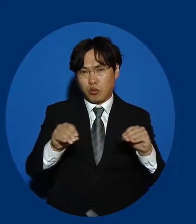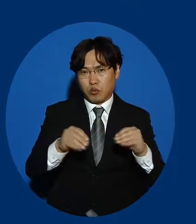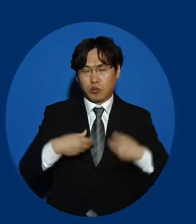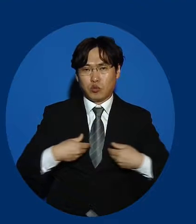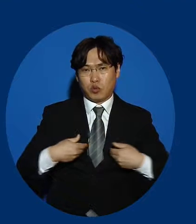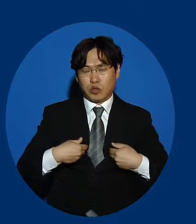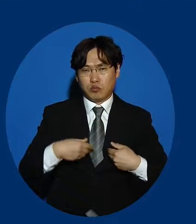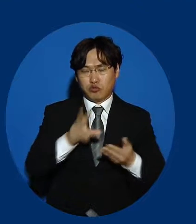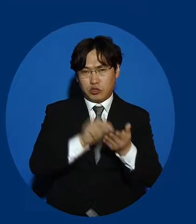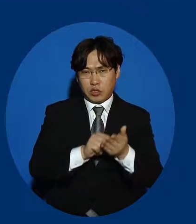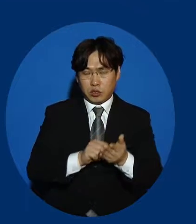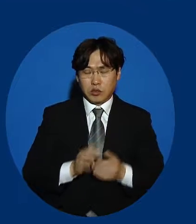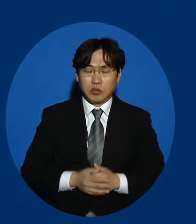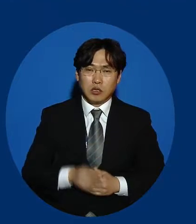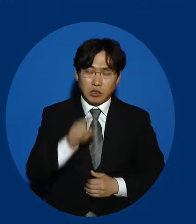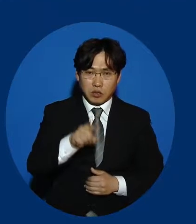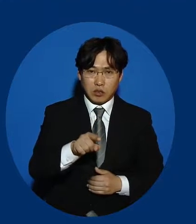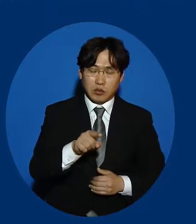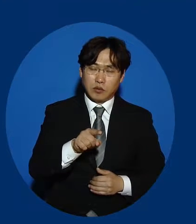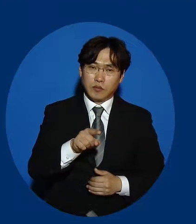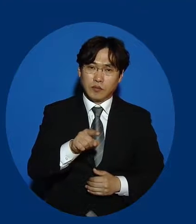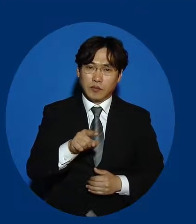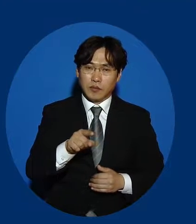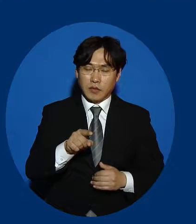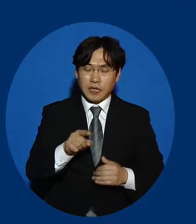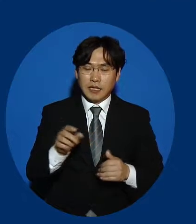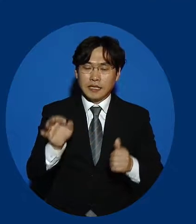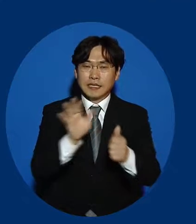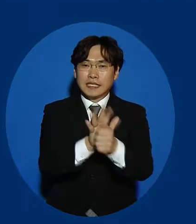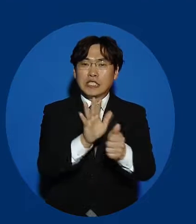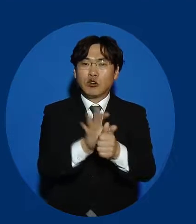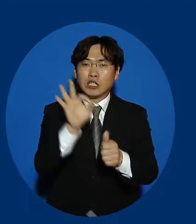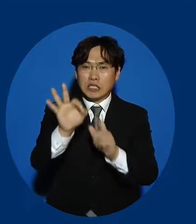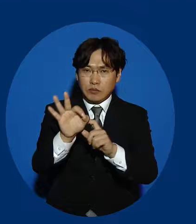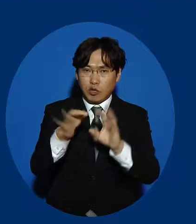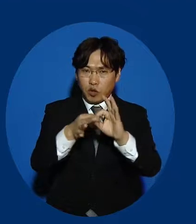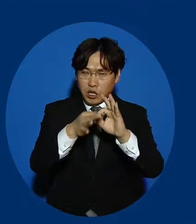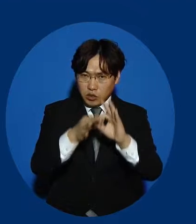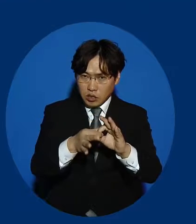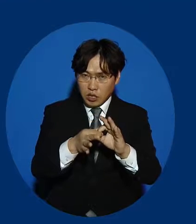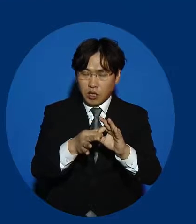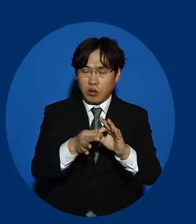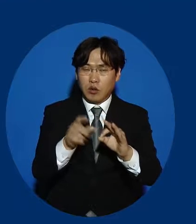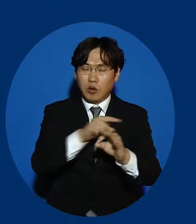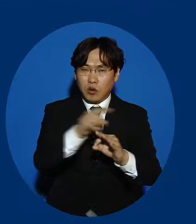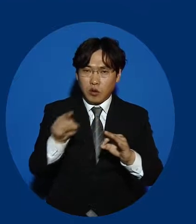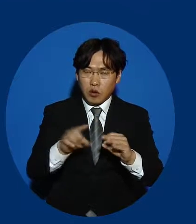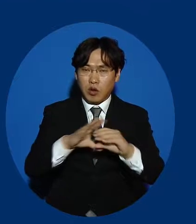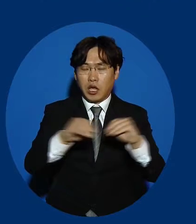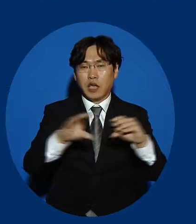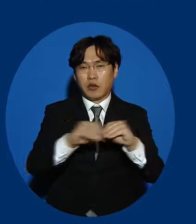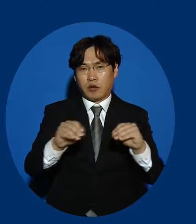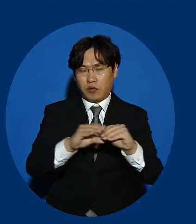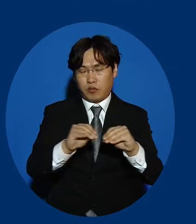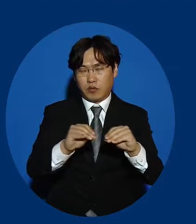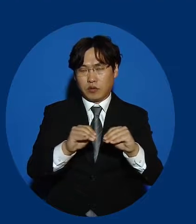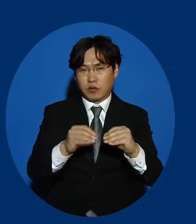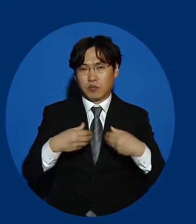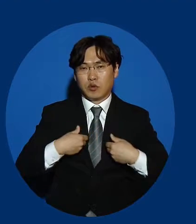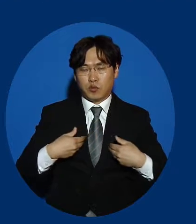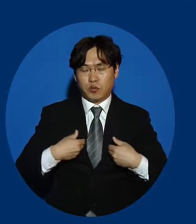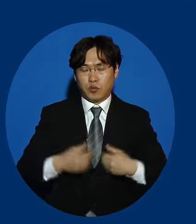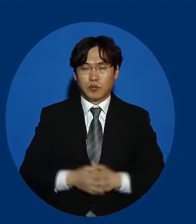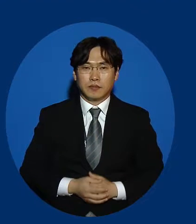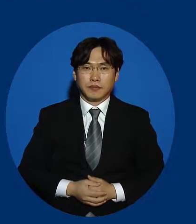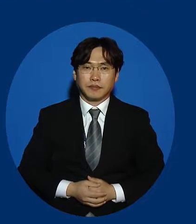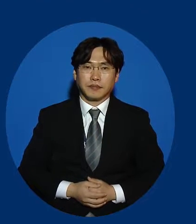앞으로 이런 지원금 문제가 대두될 텐데 이런 문제는 정착이 돼야 된다는 생각이 듭니다.